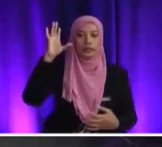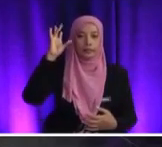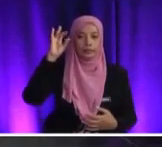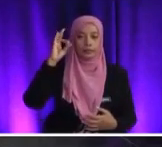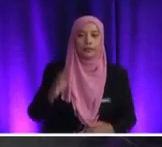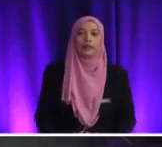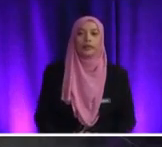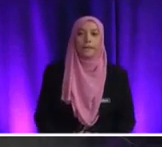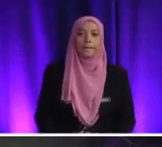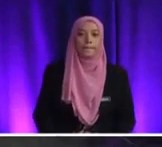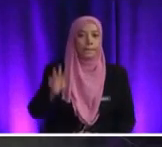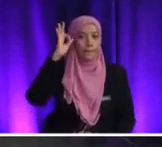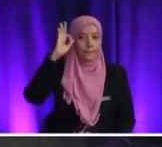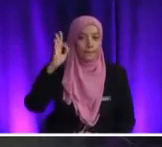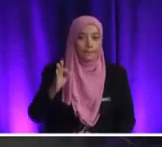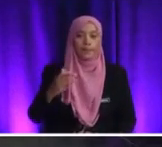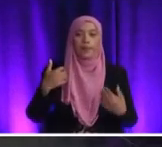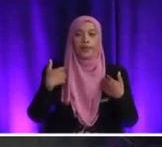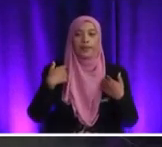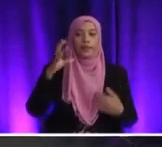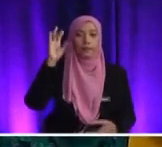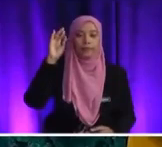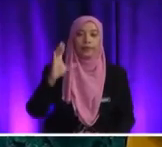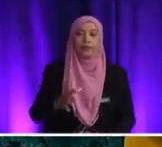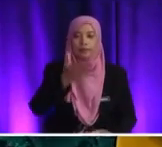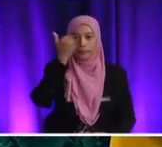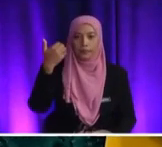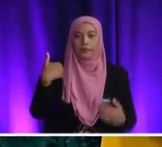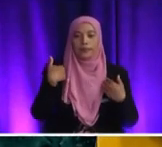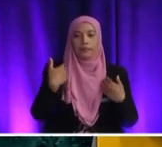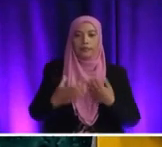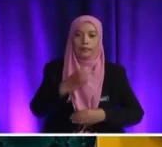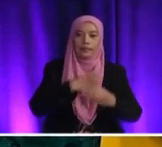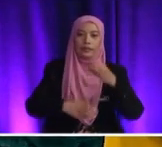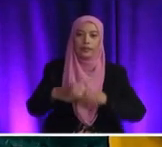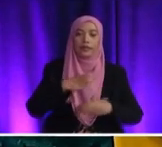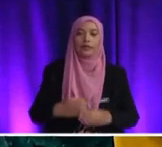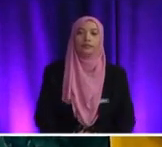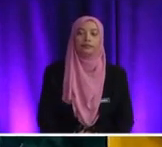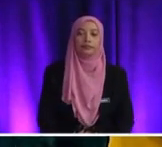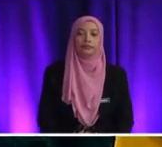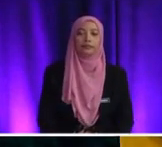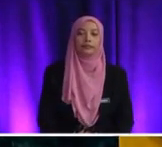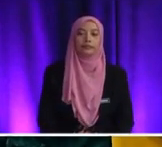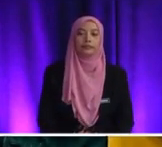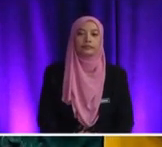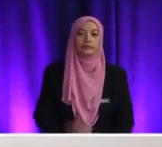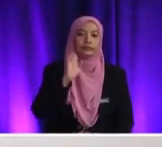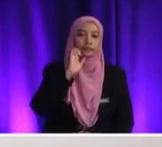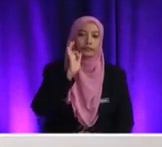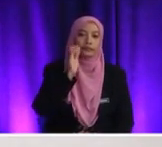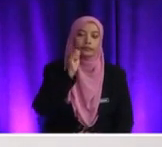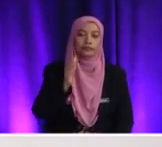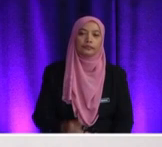bintang coba Adik Cici the Baiklah yang Teh Ifa ifansyah jadi Afifah sedekat